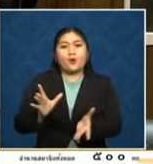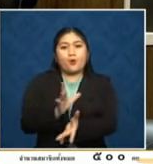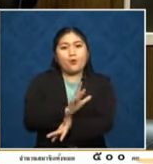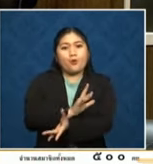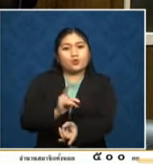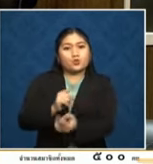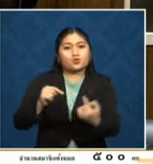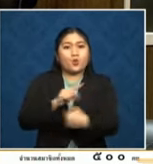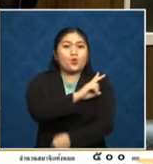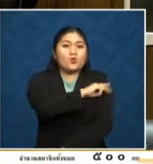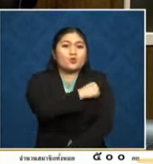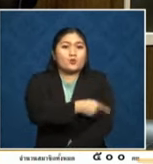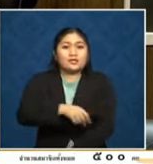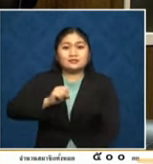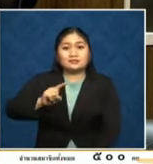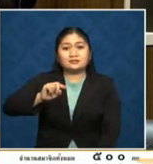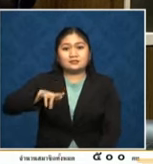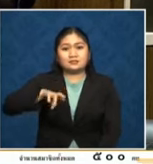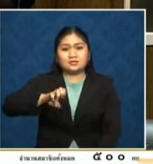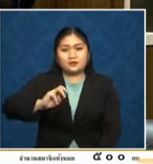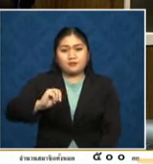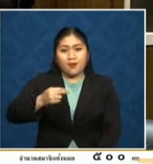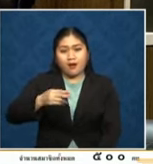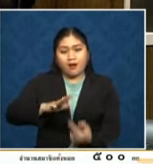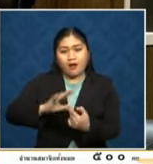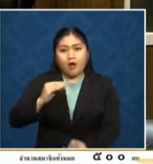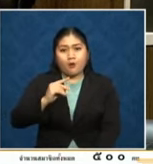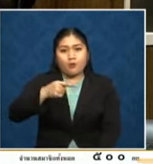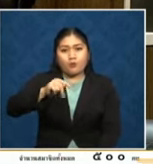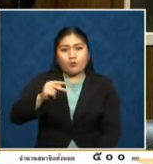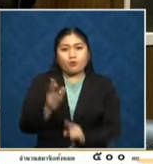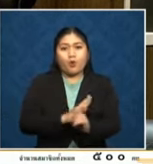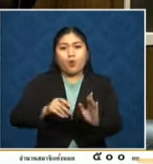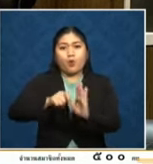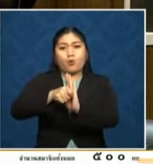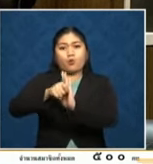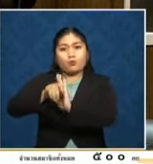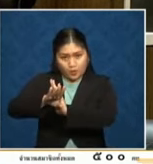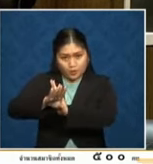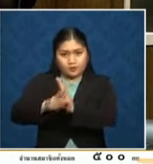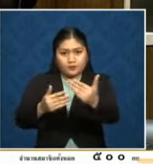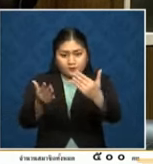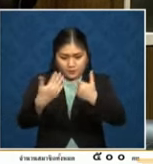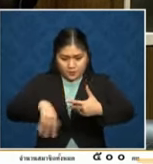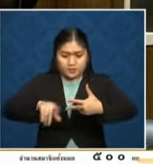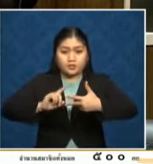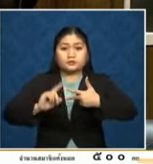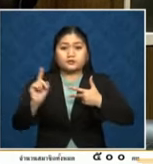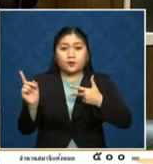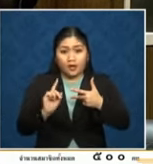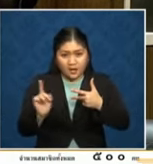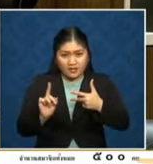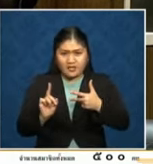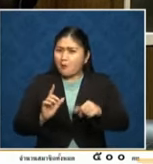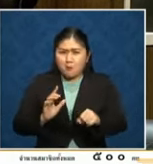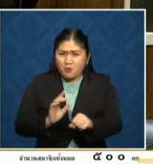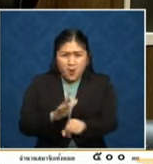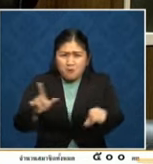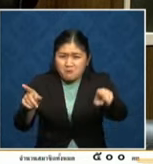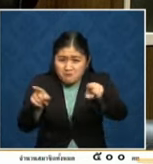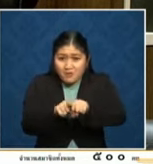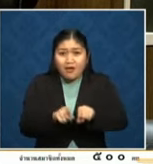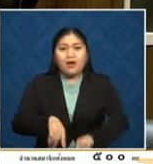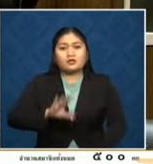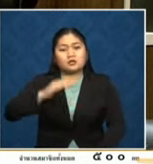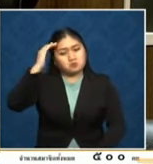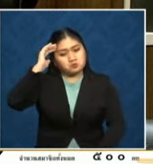ห์โรงพยาบาลศรีมหาโพธิ์จังหวัดอุบลราชธานีนะครับเรื่องที่สองท่านประธานครับอันนี้ก็ไม่พอเหมือนกันต